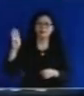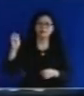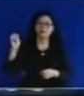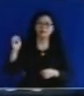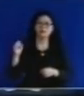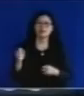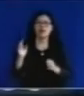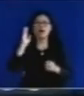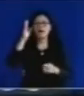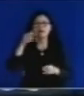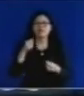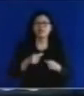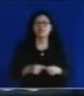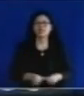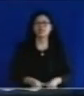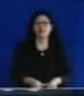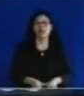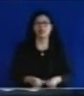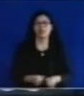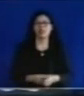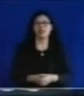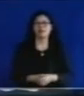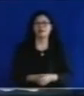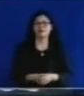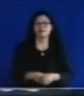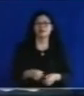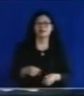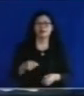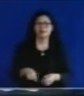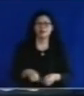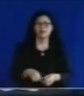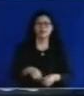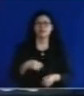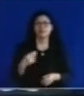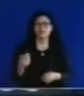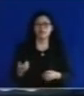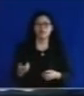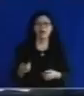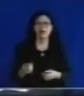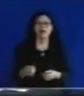akan menjadi tertinggal oleh para murid-murid yang belajar ke Brebes. Sehingga